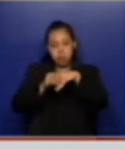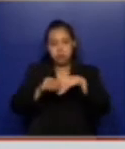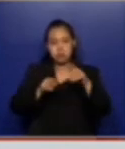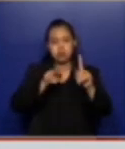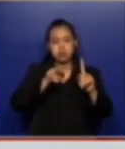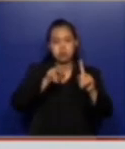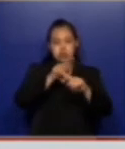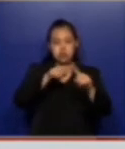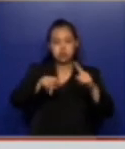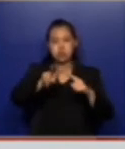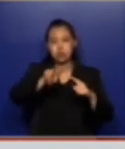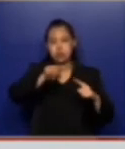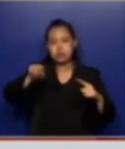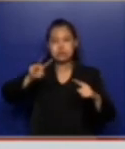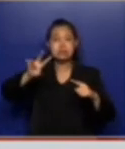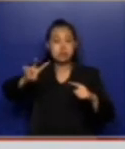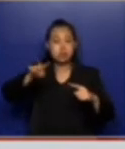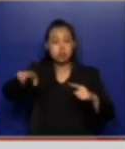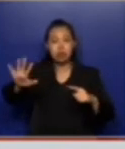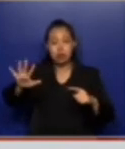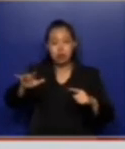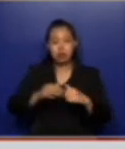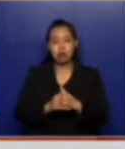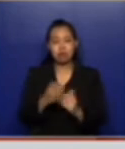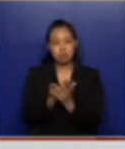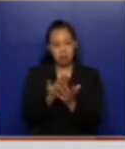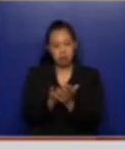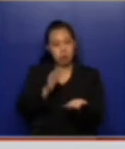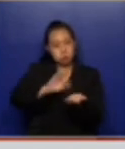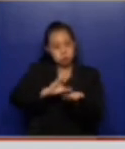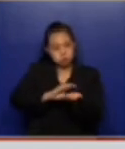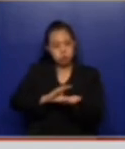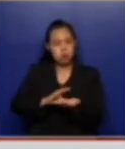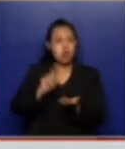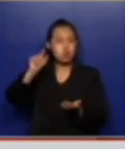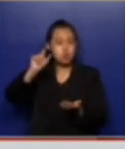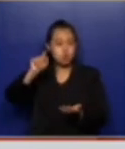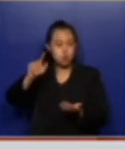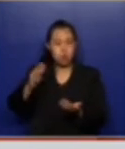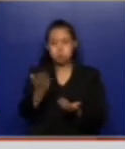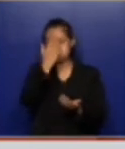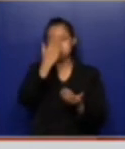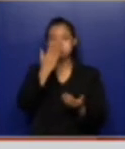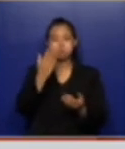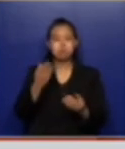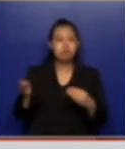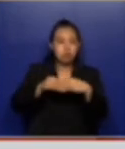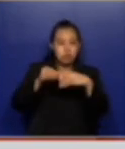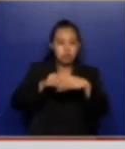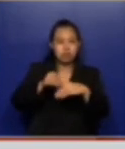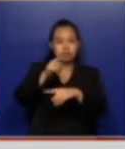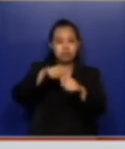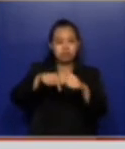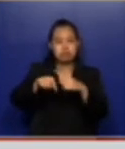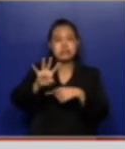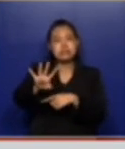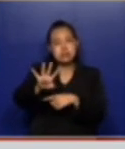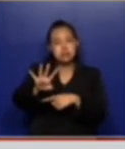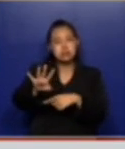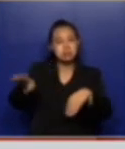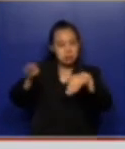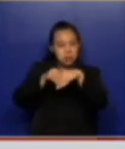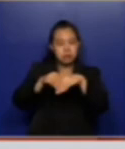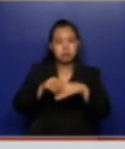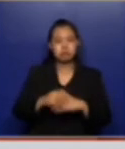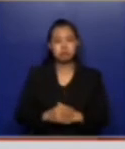นั่นหมายถึงว่าท่านต้องการให้งบฉุกเฉินของท่านเนี่ยมันมากขึ้นมากขึ้น 4% ครับท่านประธานครับแล้ว